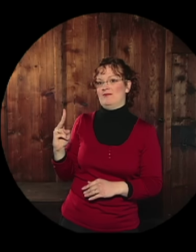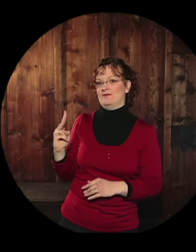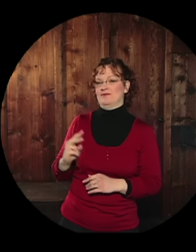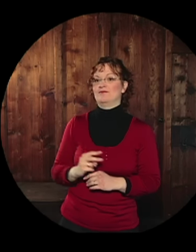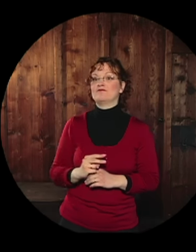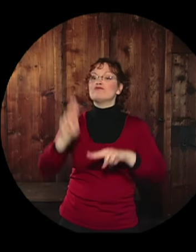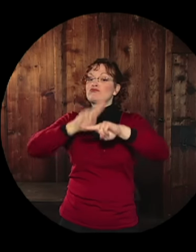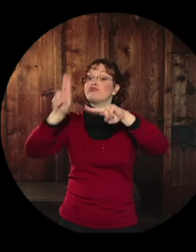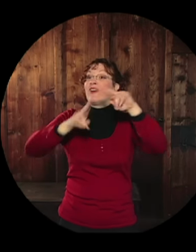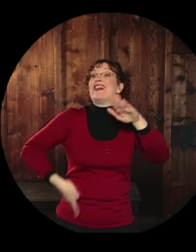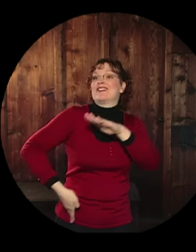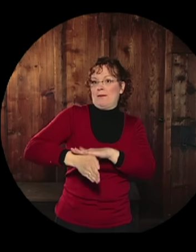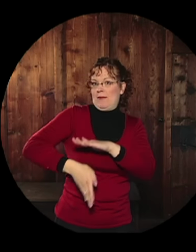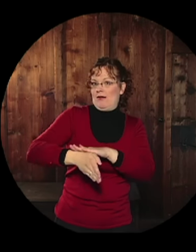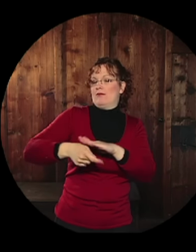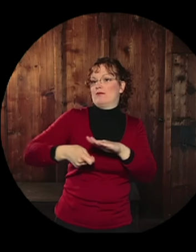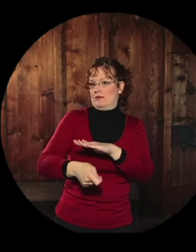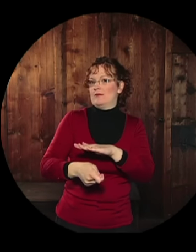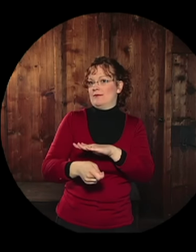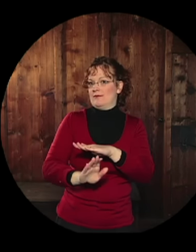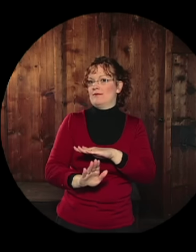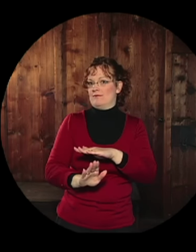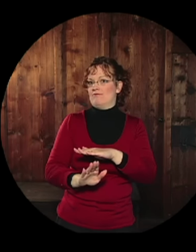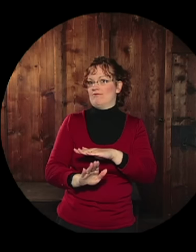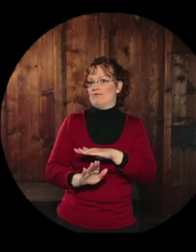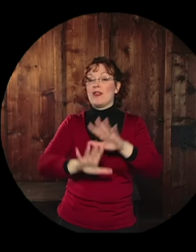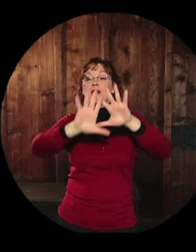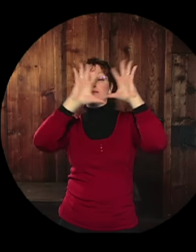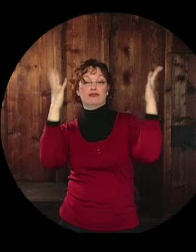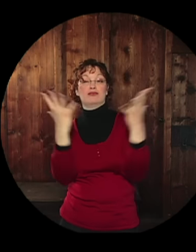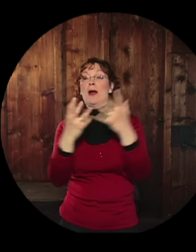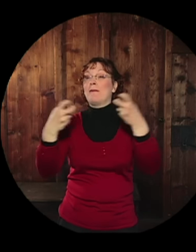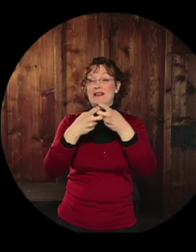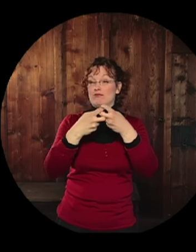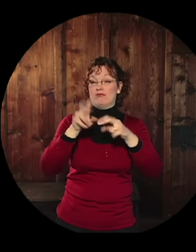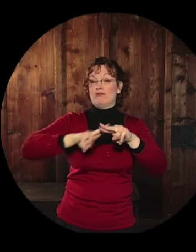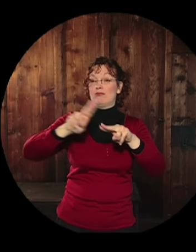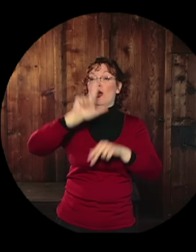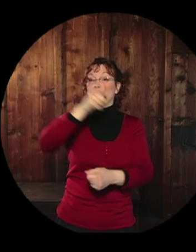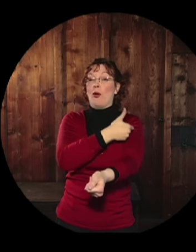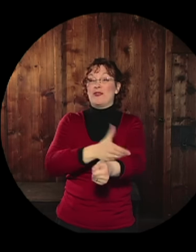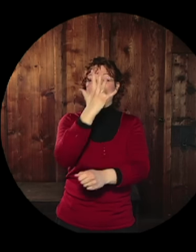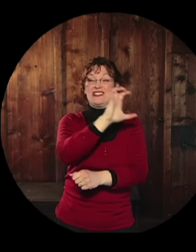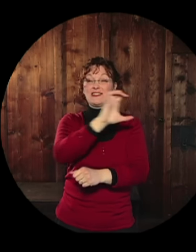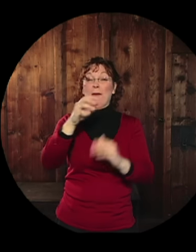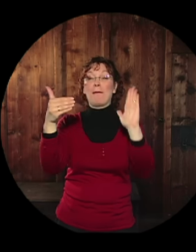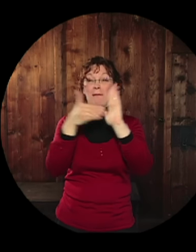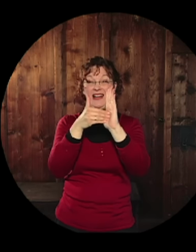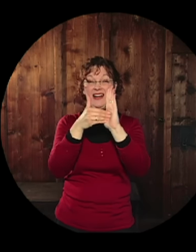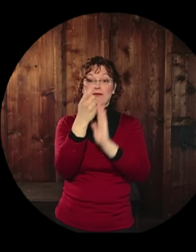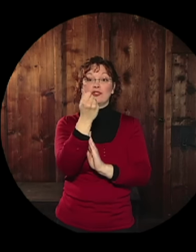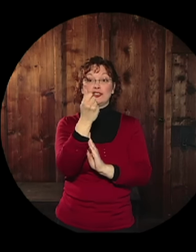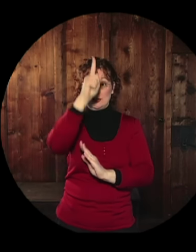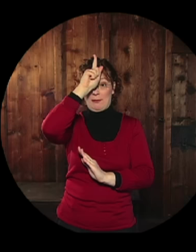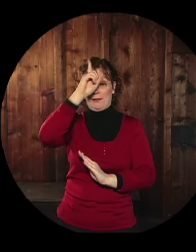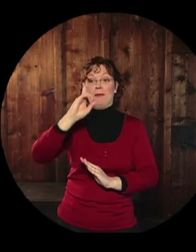signe de son investissement personnel et politique. C'est d'ailleurs sur sa cassette personnelle que 100 000 marques sont prises pour amorcer les